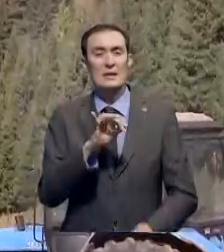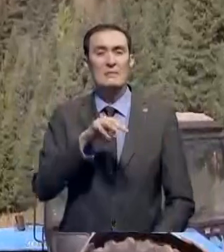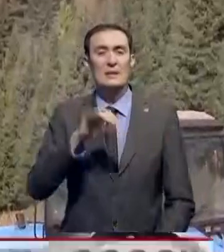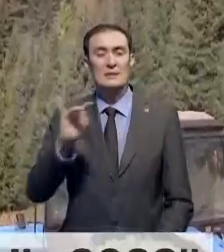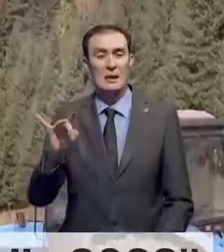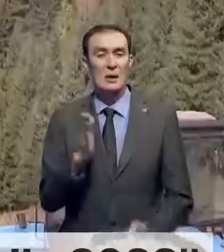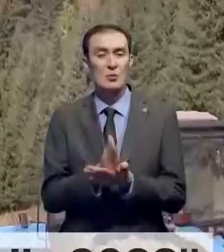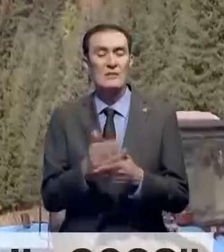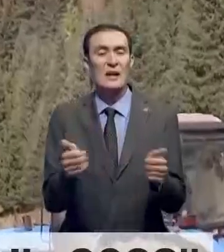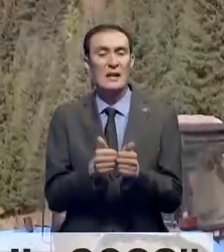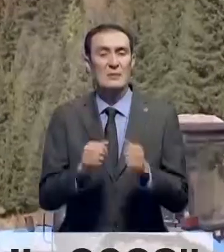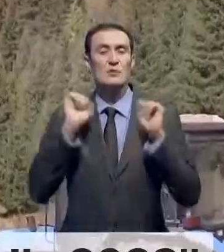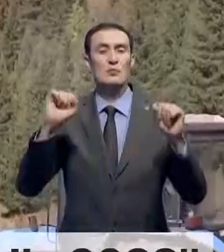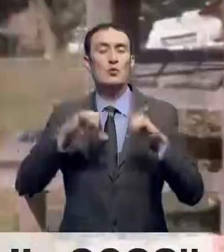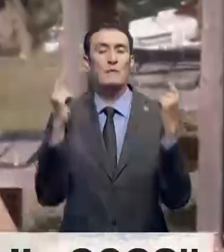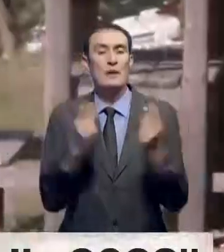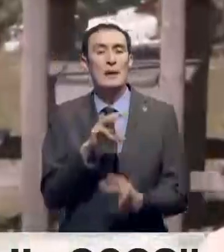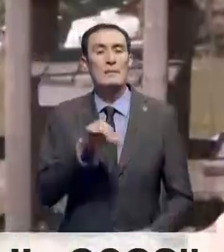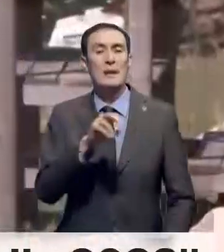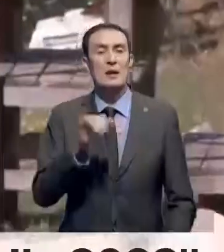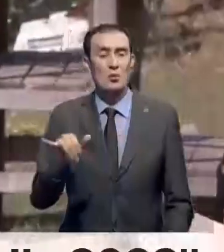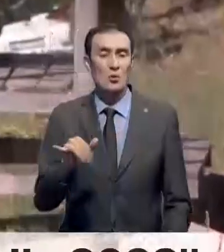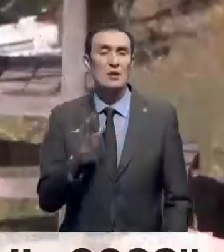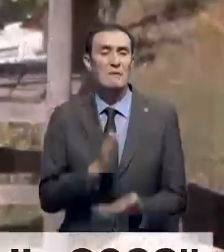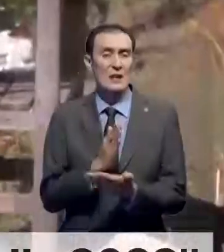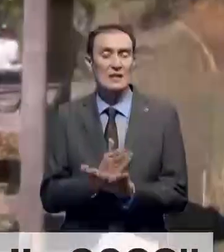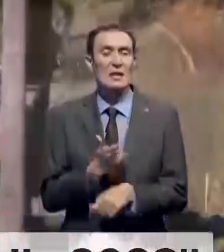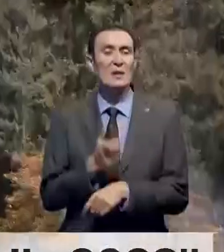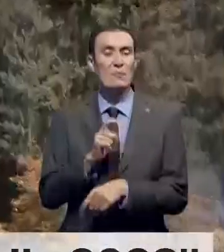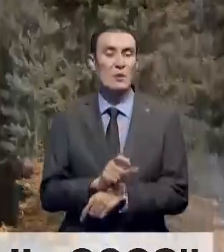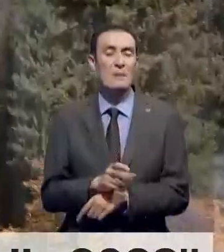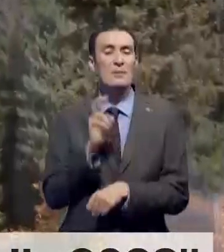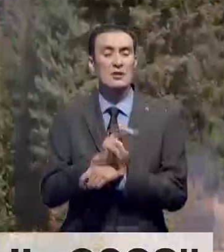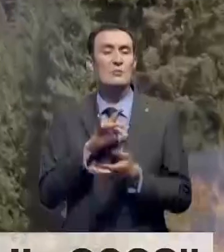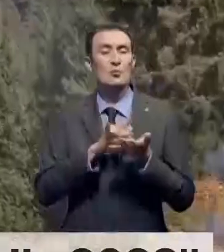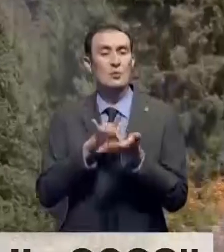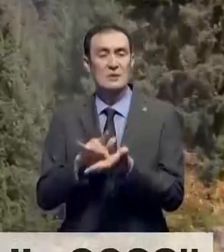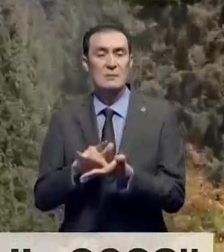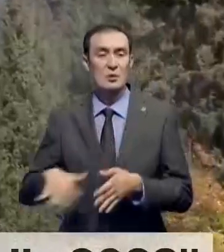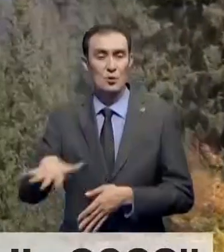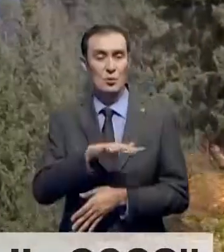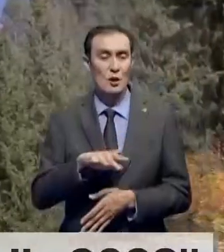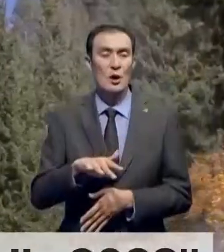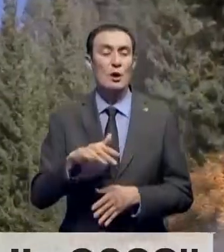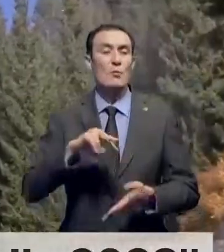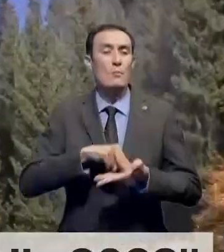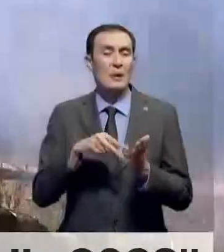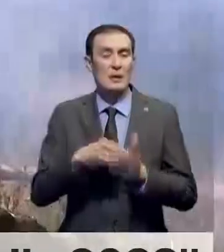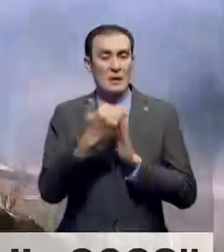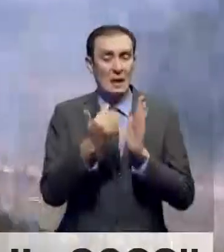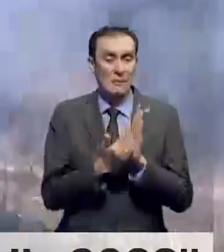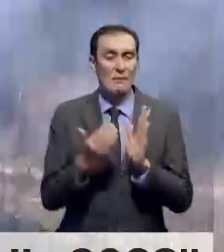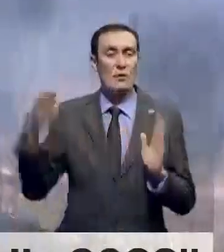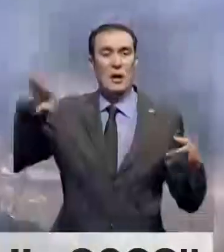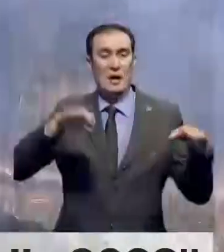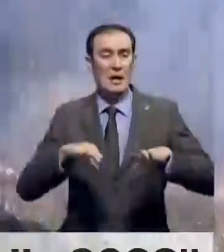Кимаса, расположенном недалеко от спорткомплекса Медеу, и считается одним из наиболее посещаемых туристических мест. По сценарию,